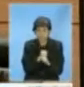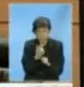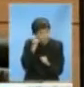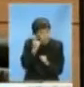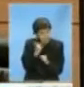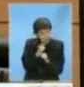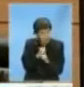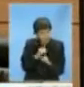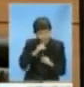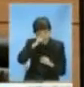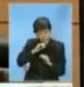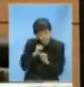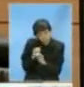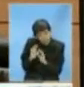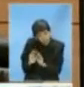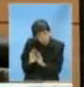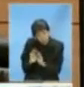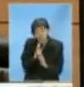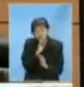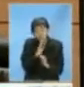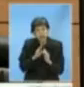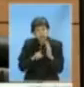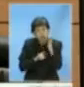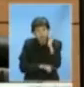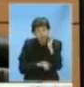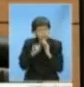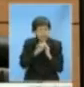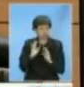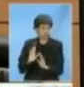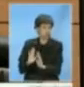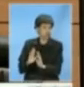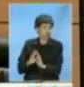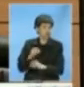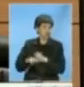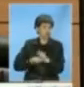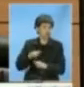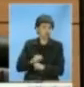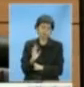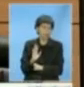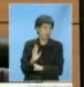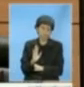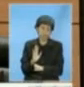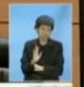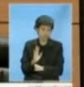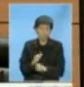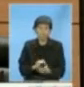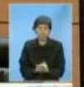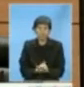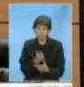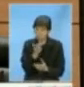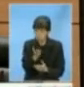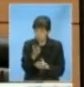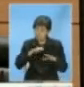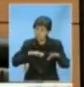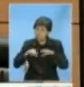ขึ้นมาในประเทศถ้าหากว่าราคาไม่ดีขึ้นเราไม่ยอมขายนั่นคือนโยบายหลักแต่ในช่วงที่ท่าน